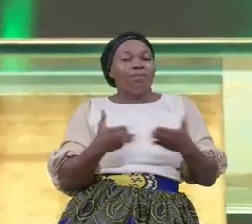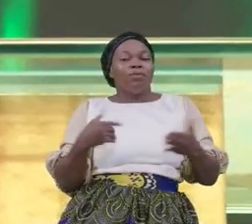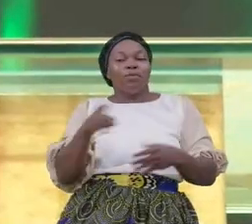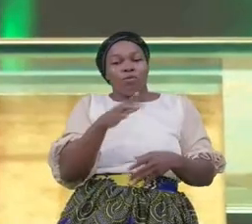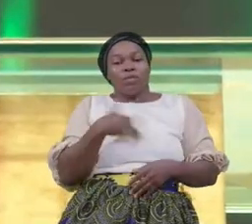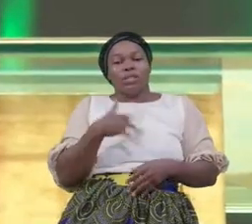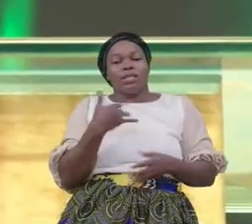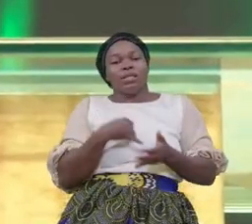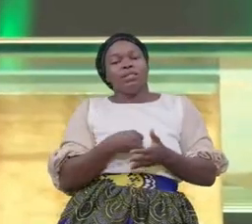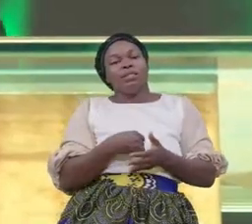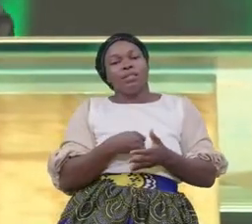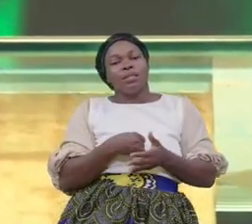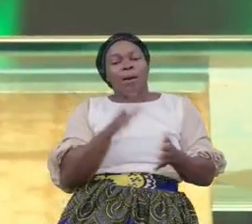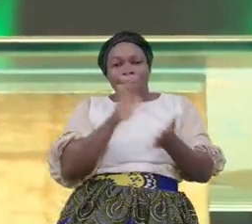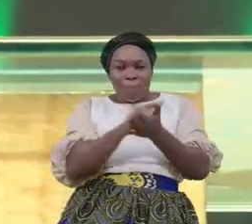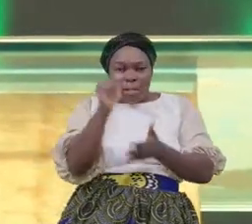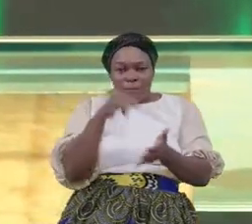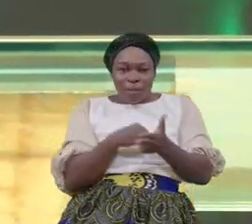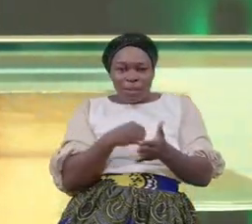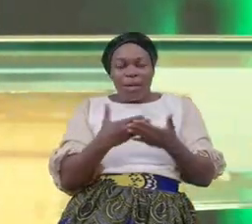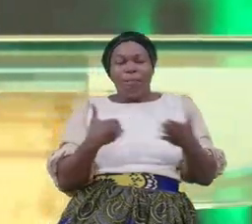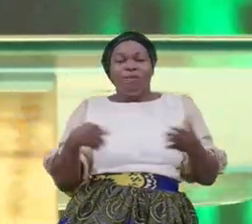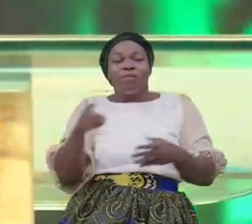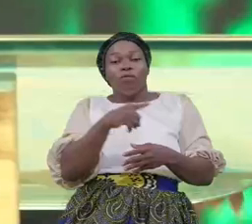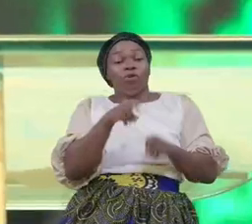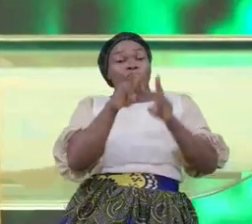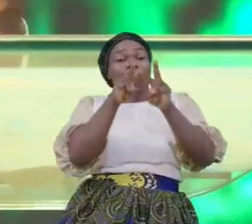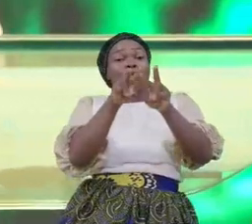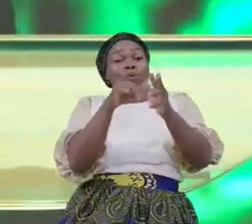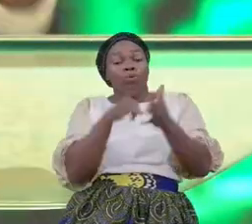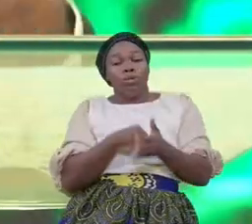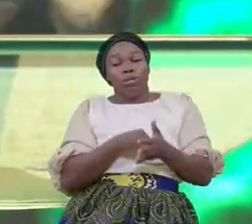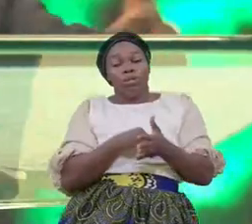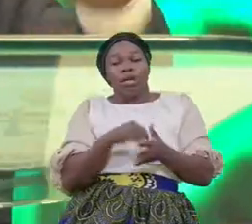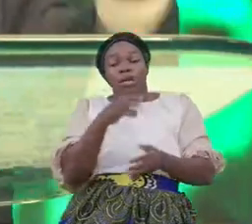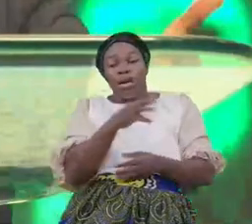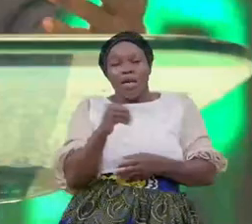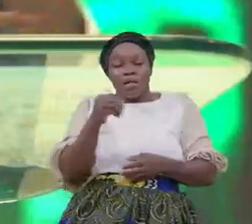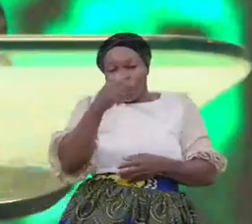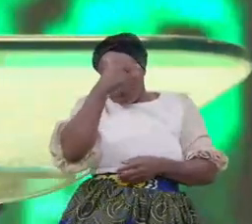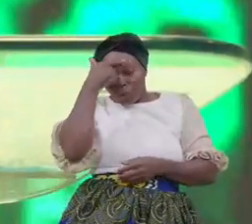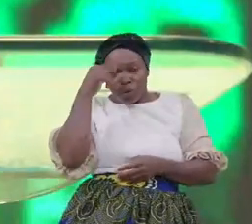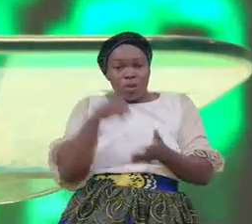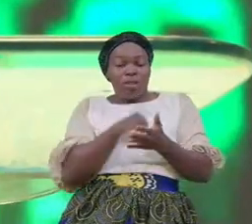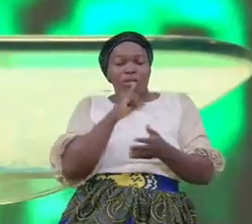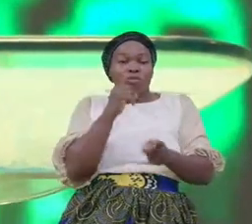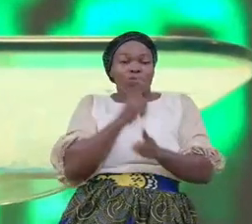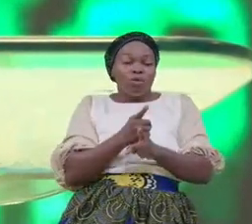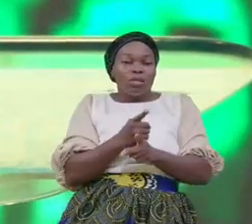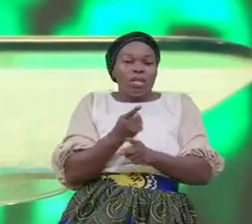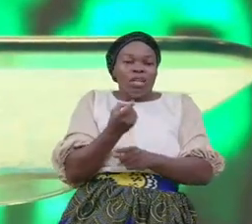sentir. Crois-le avant de le toucher. » Parce que c'est une